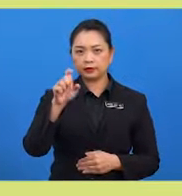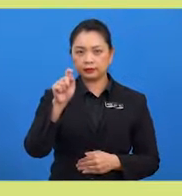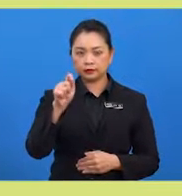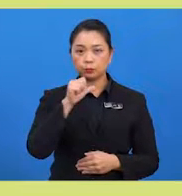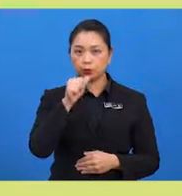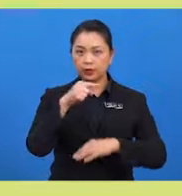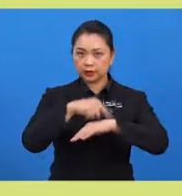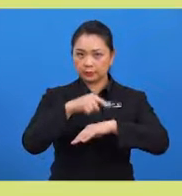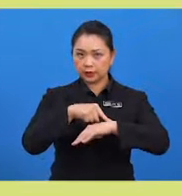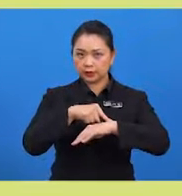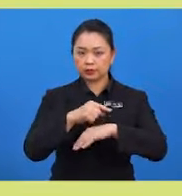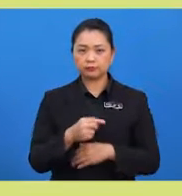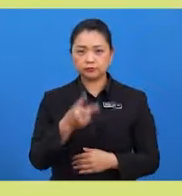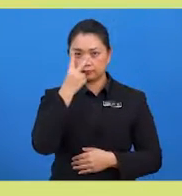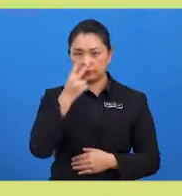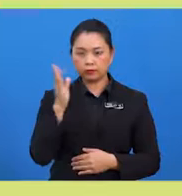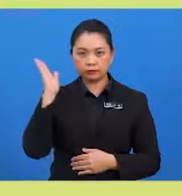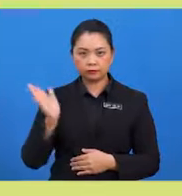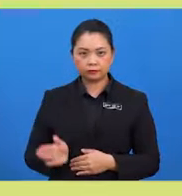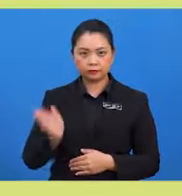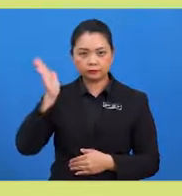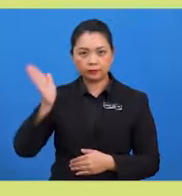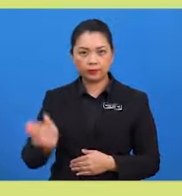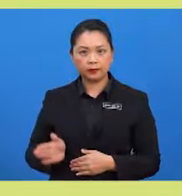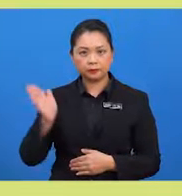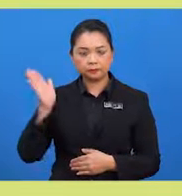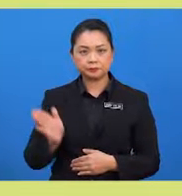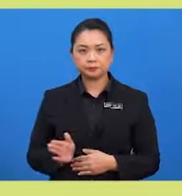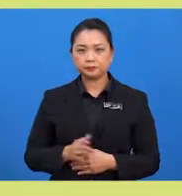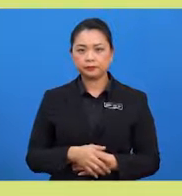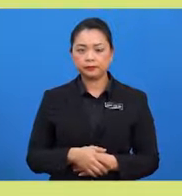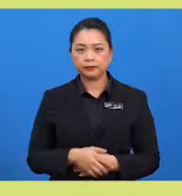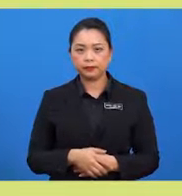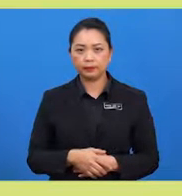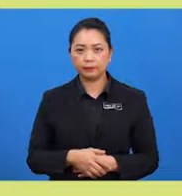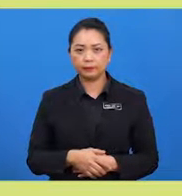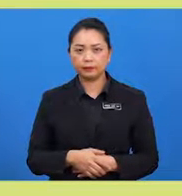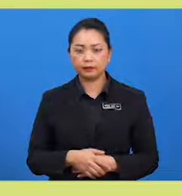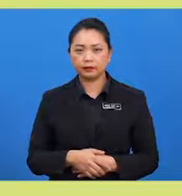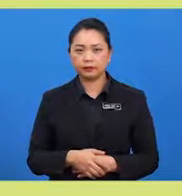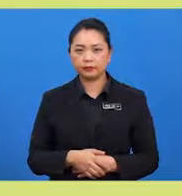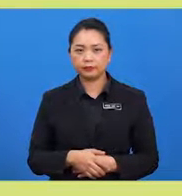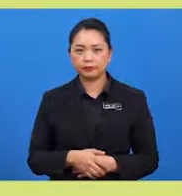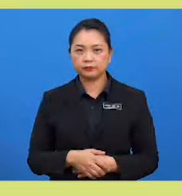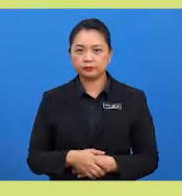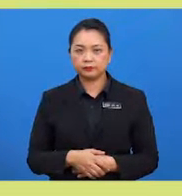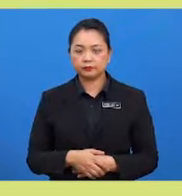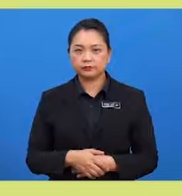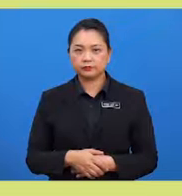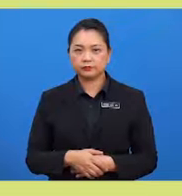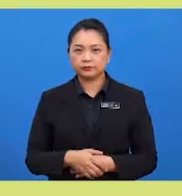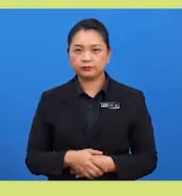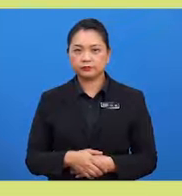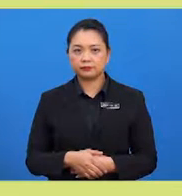yang ada ialah lengkapan RM13,600 dan kenderaan RM20,000.